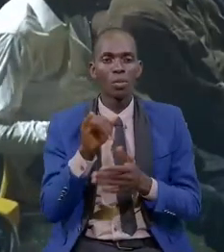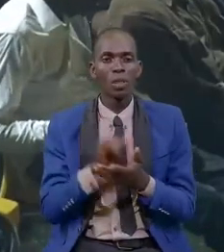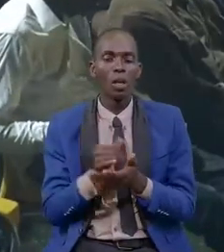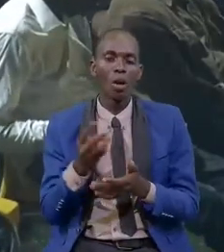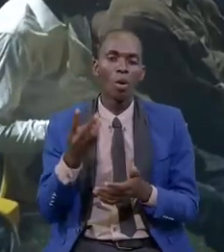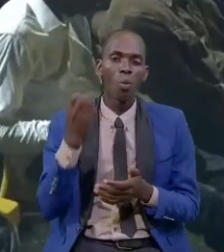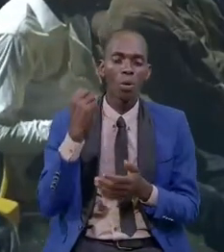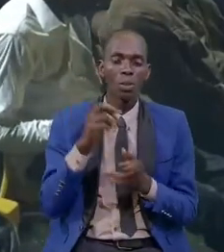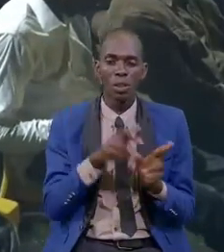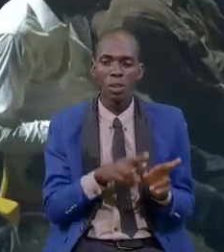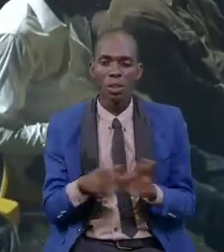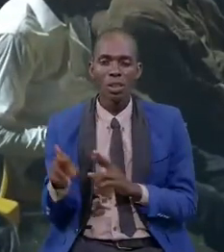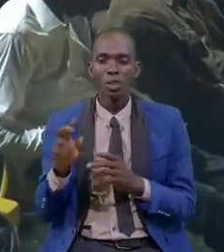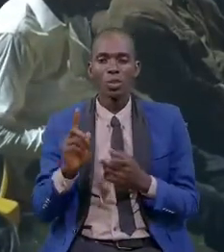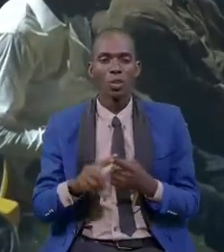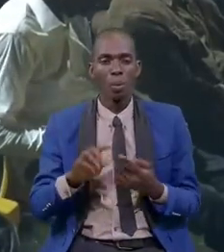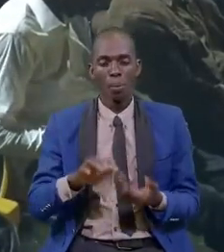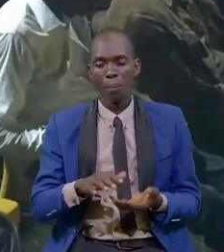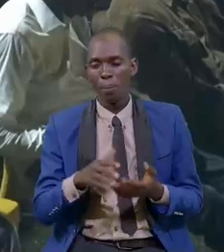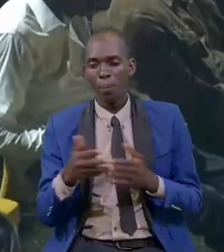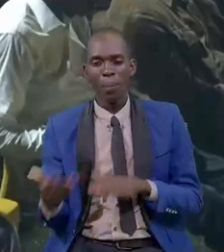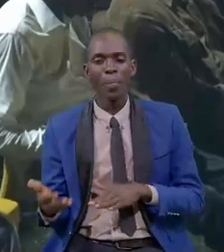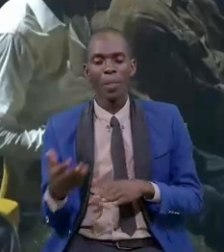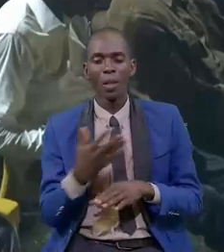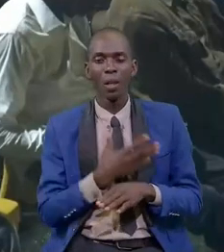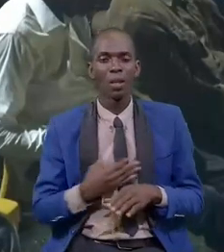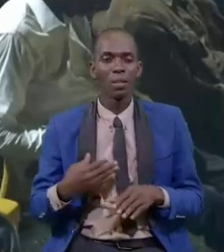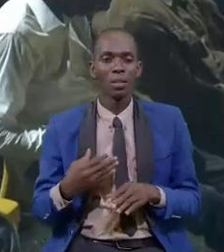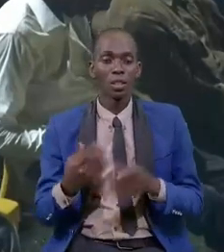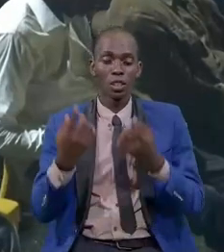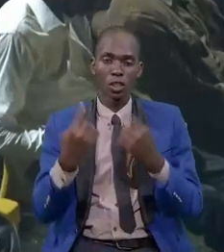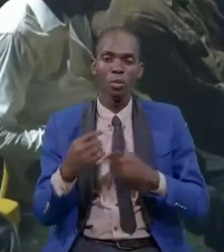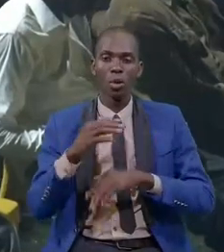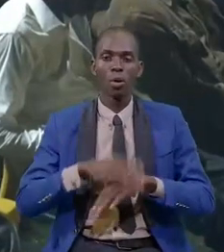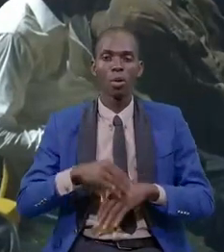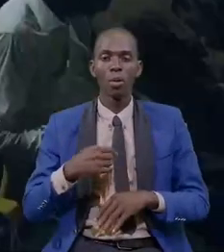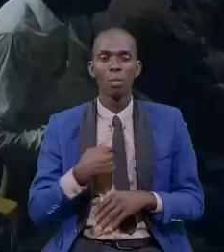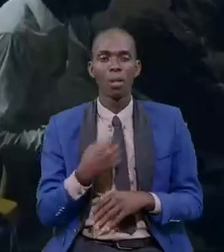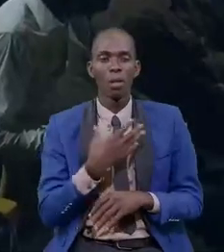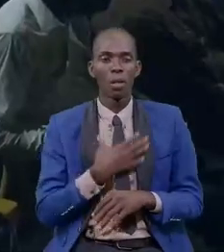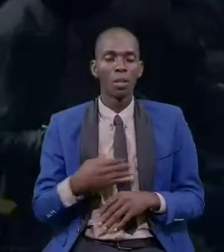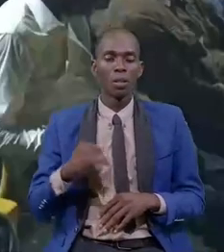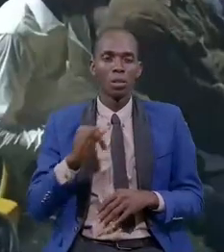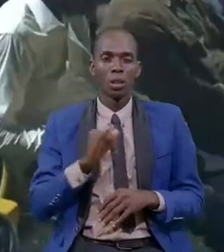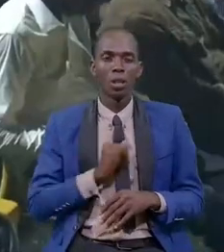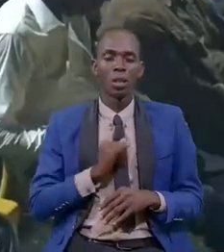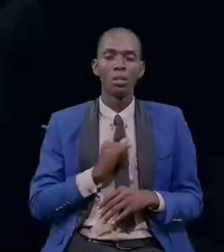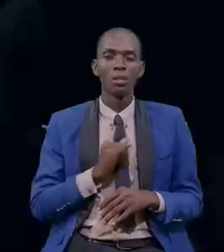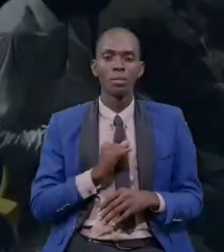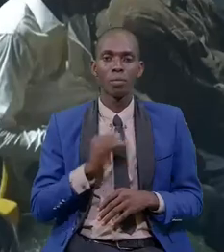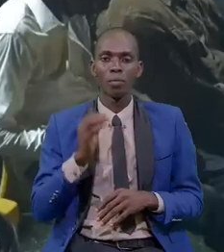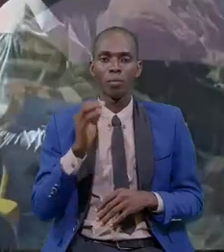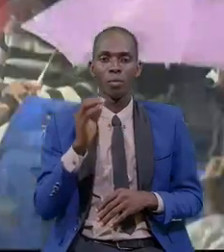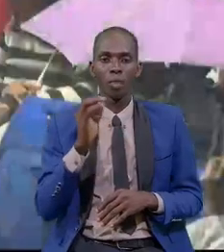venait sur moi. Le malheureux, prêt à mourir, prêt à être détruit. Sa bénédiction revenait à moi, venait sur moi.